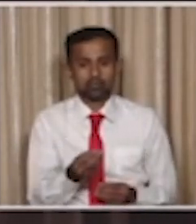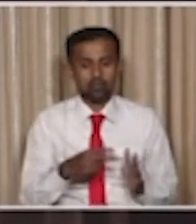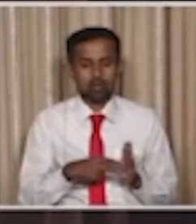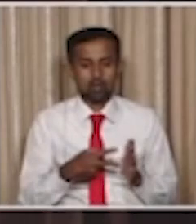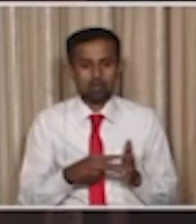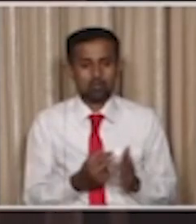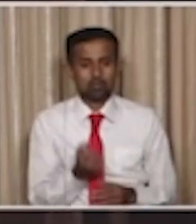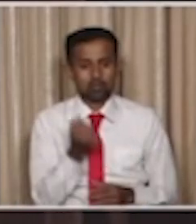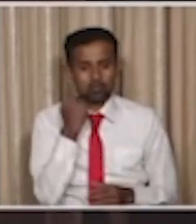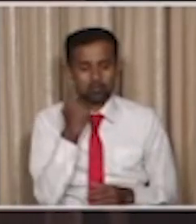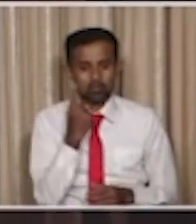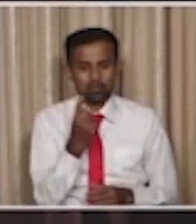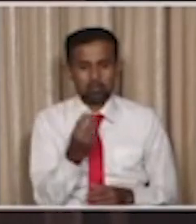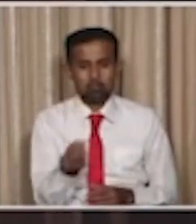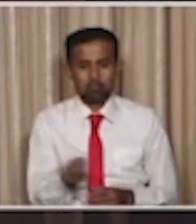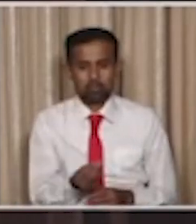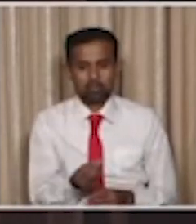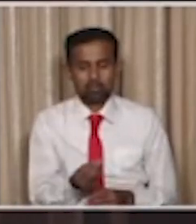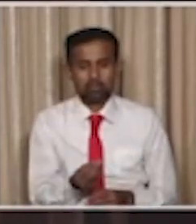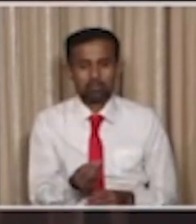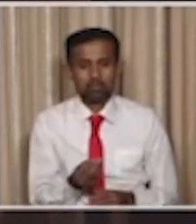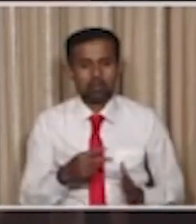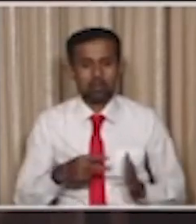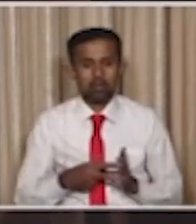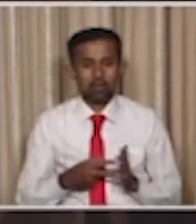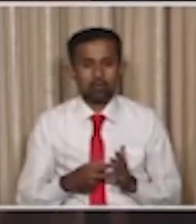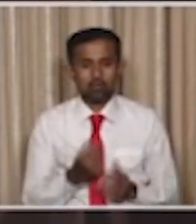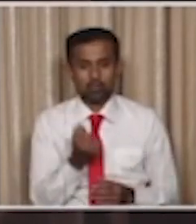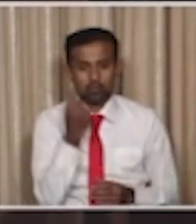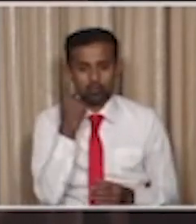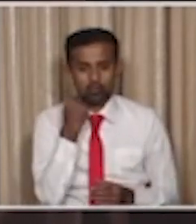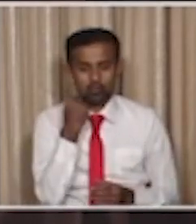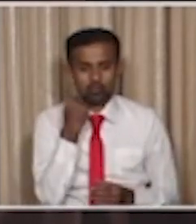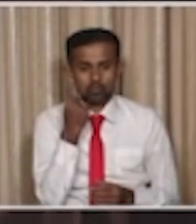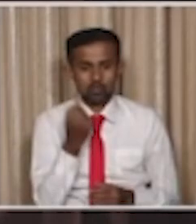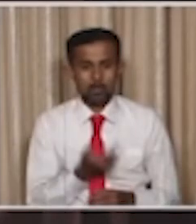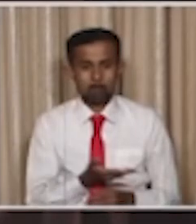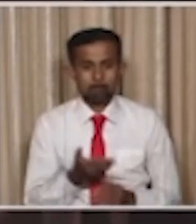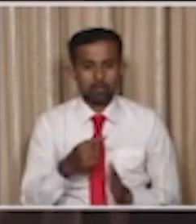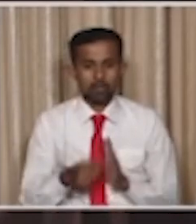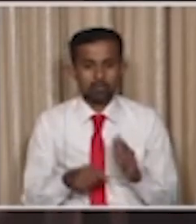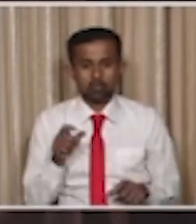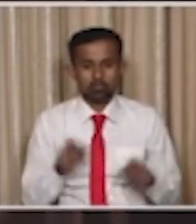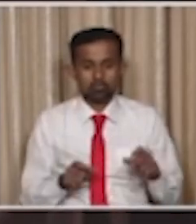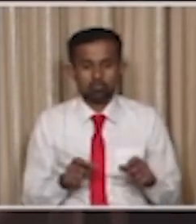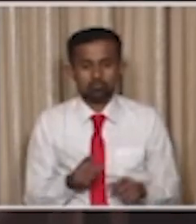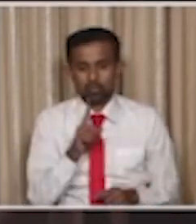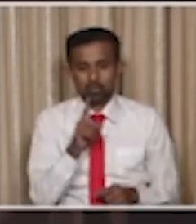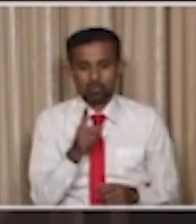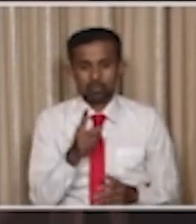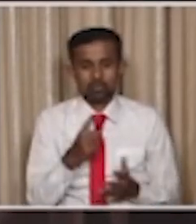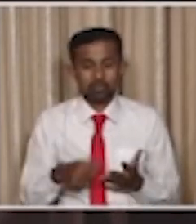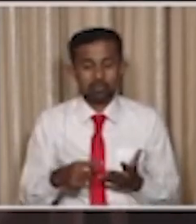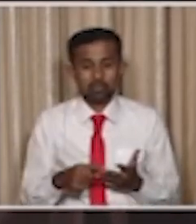අයවැය යෝජනාවේ එකම අඩුව තමයි මේ අයවැය යෝජනාවේ මේ රටේ ජනතාවට එක දෙයක් දෙන්න